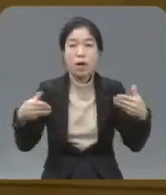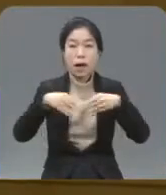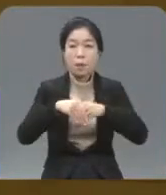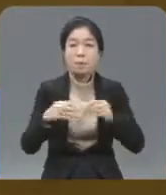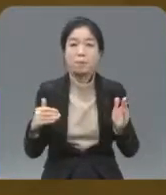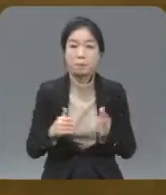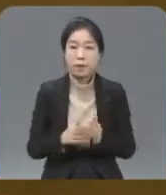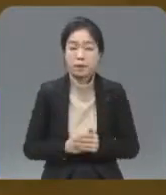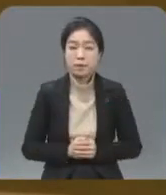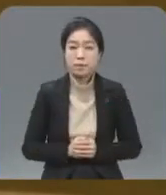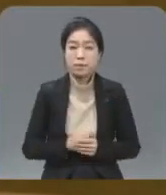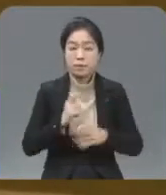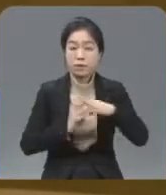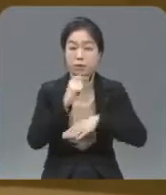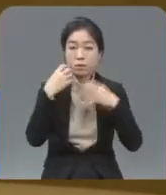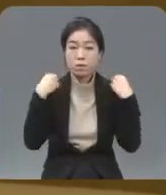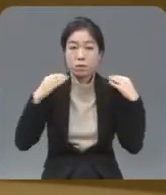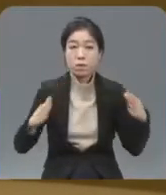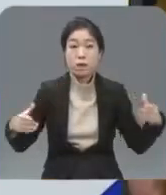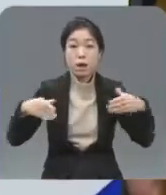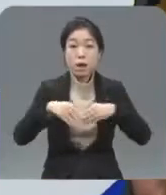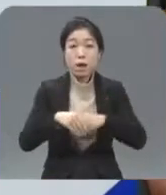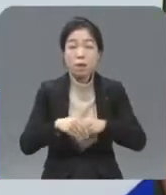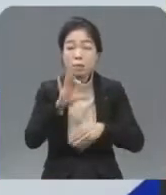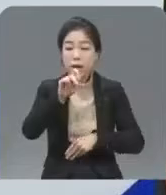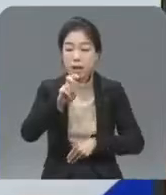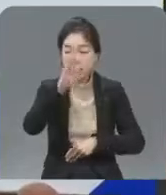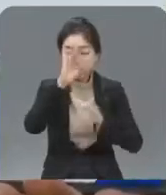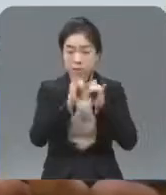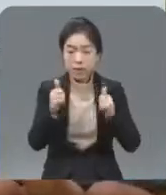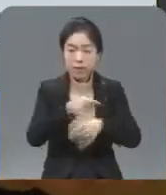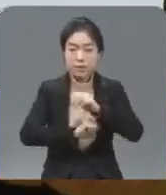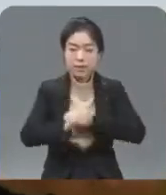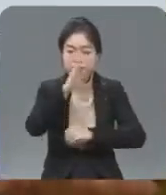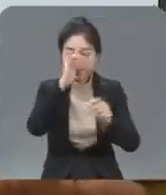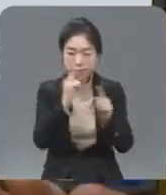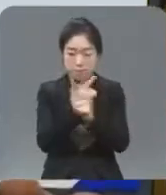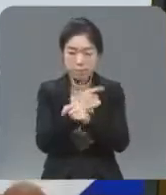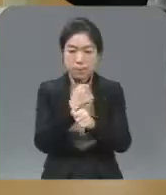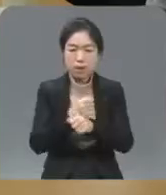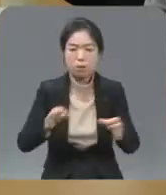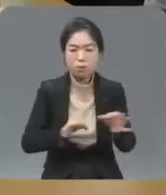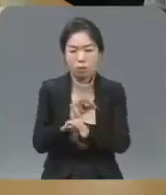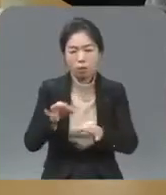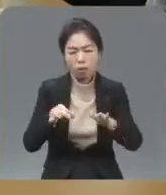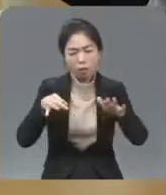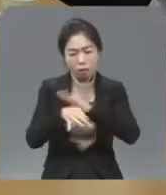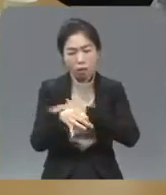체결했습니다. 고흥군은 이번 협약이 암 환자의 적극적 치료와 경제적